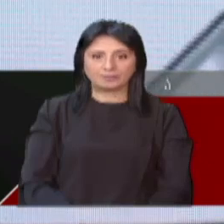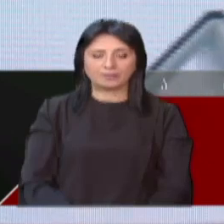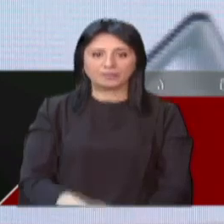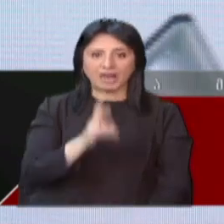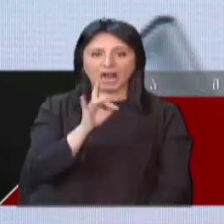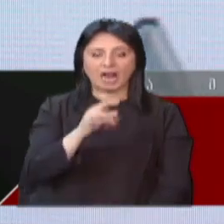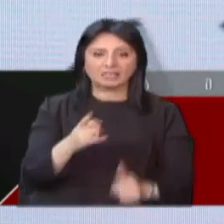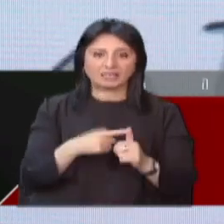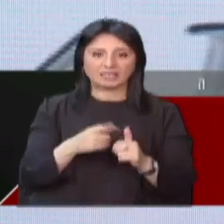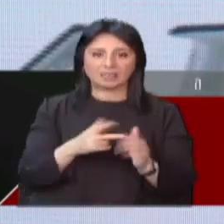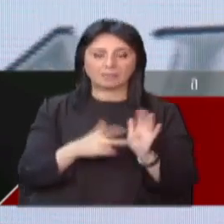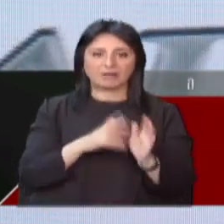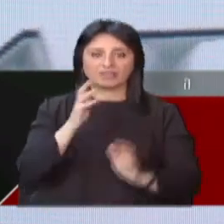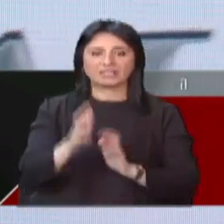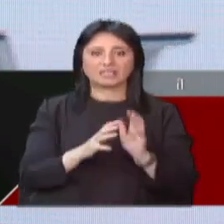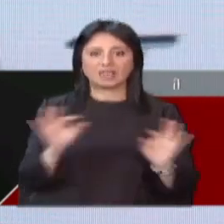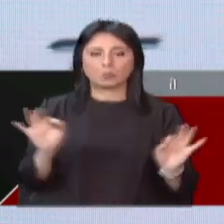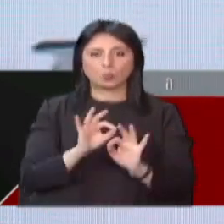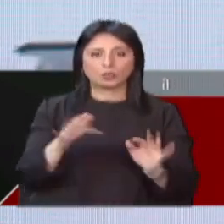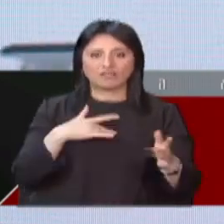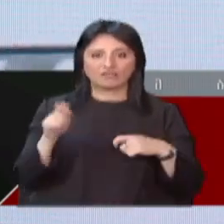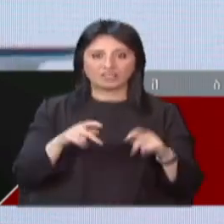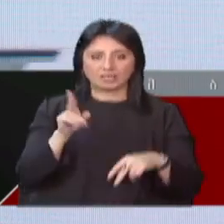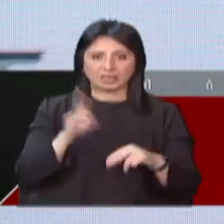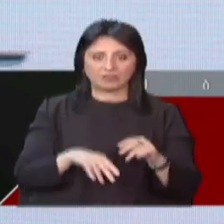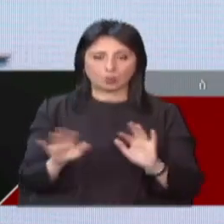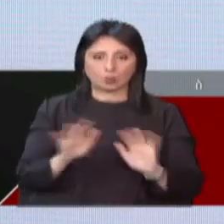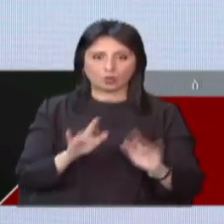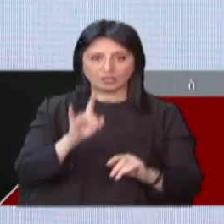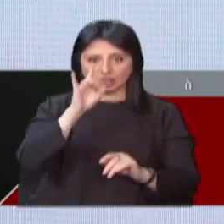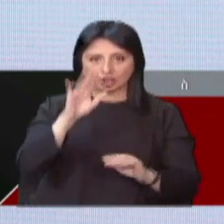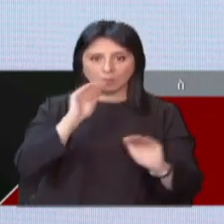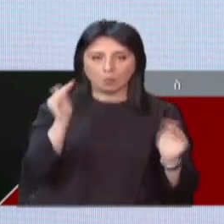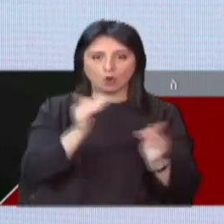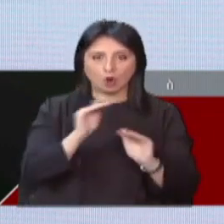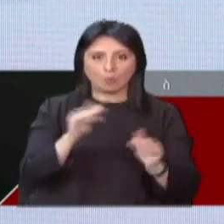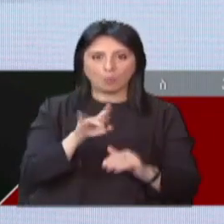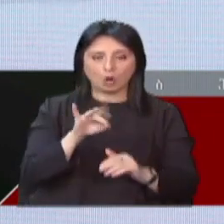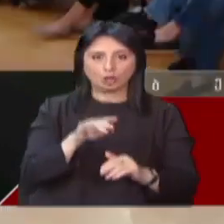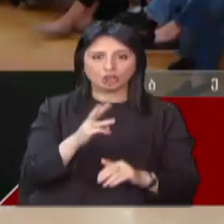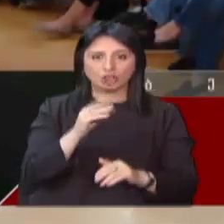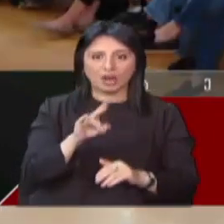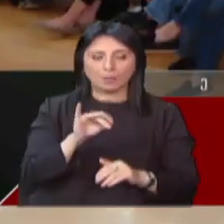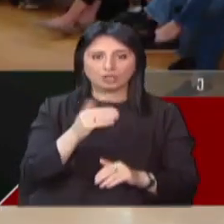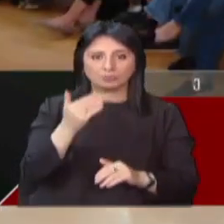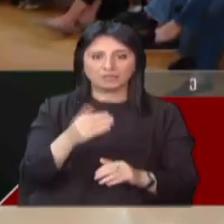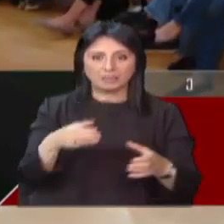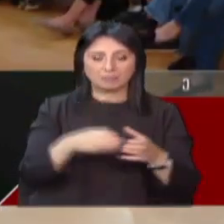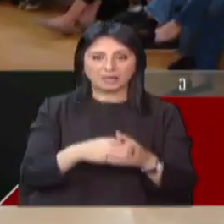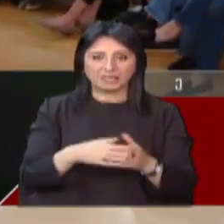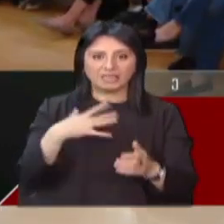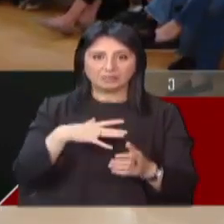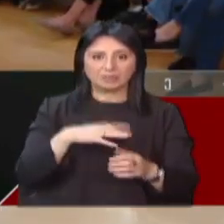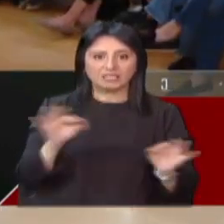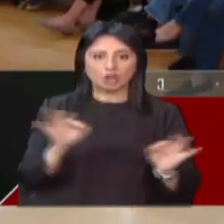Chanson Kahidi Sakhalobis Mirve Saertashviliso Musikaluri Festivali dasrulda aghonizeba tsnobeli momgvarlis prodyuseris China Moses-is misi bendis aseve